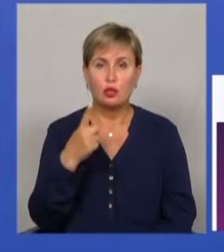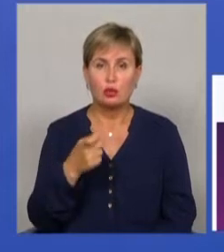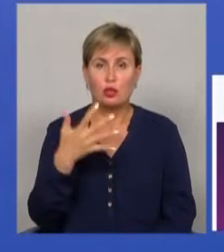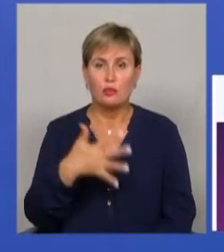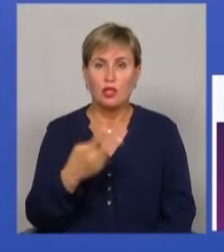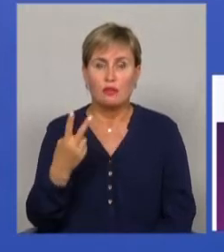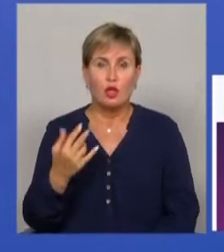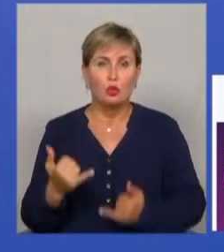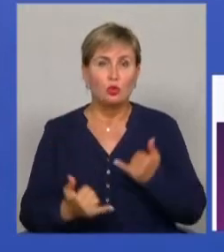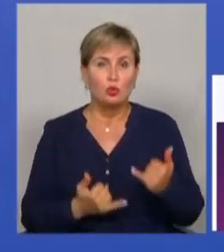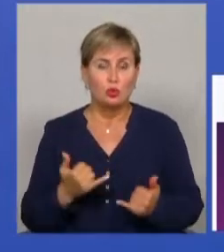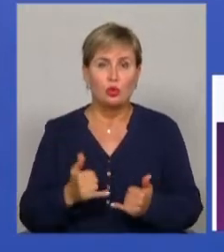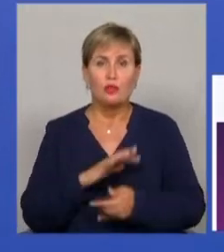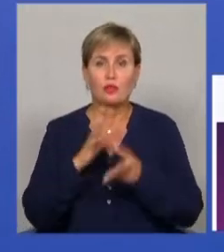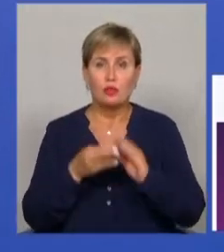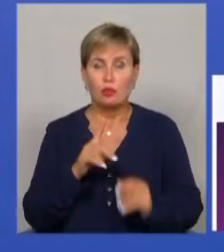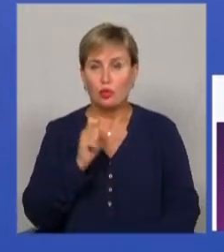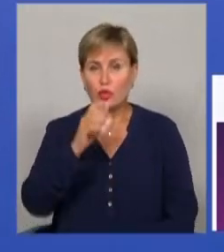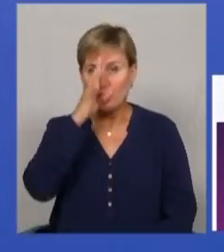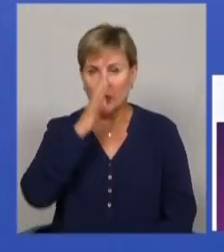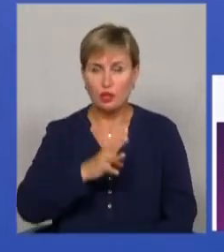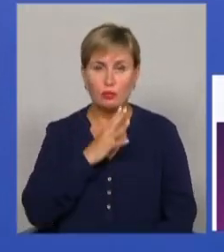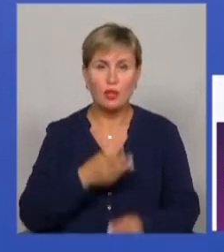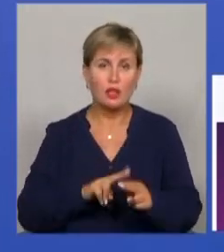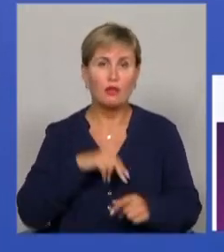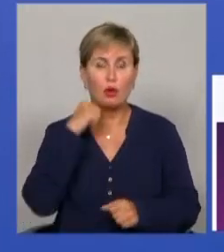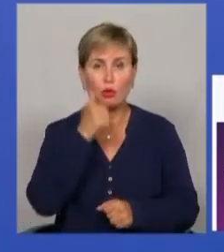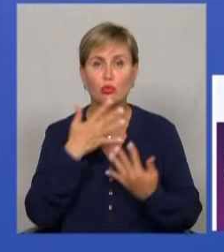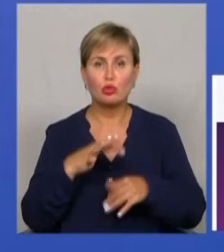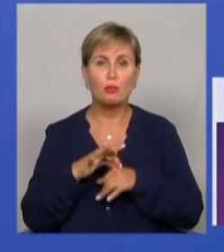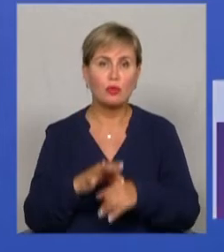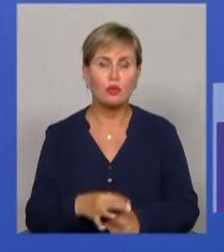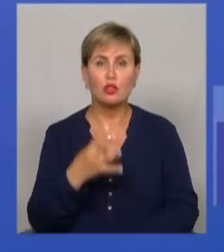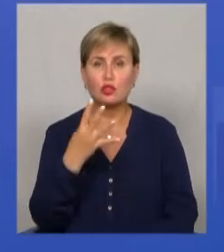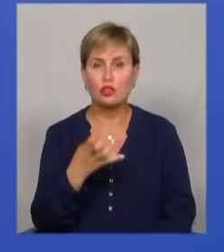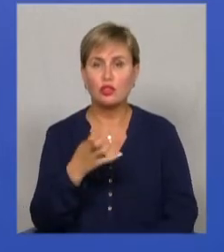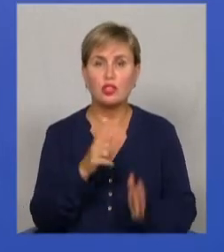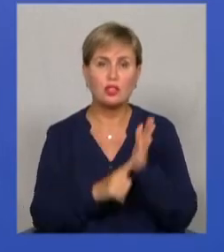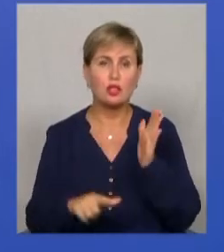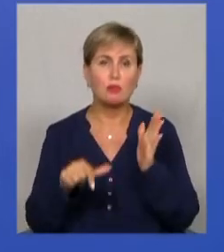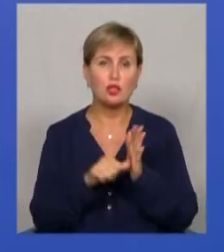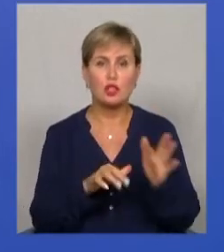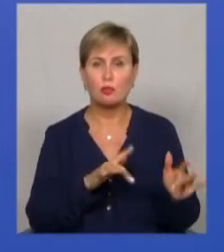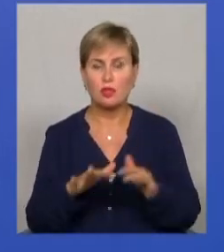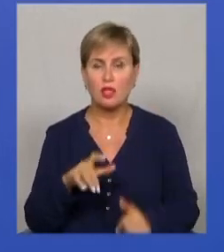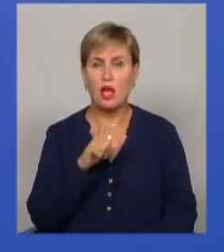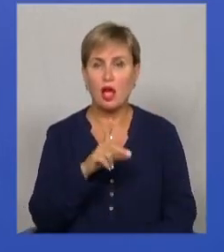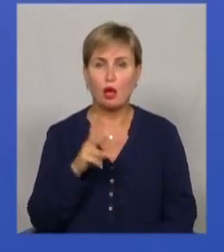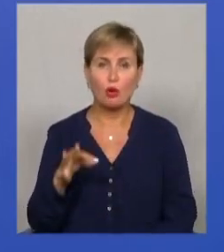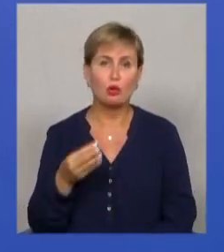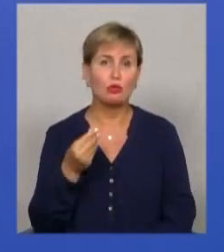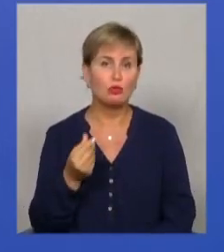3152 услуг. Всего за 4 месяца текущего года уже проведено 476 процедур ЭКО на